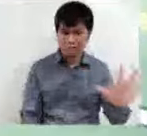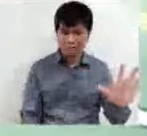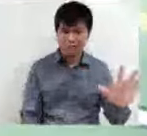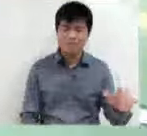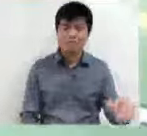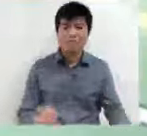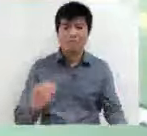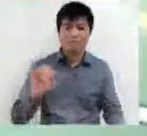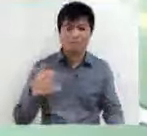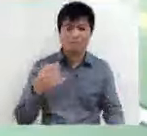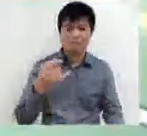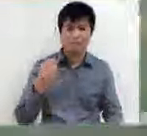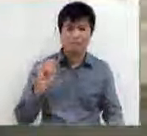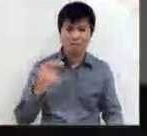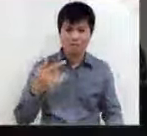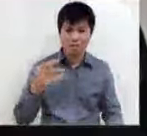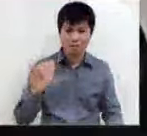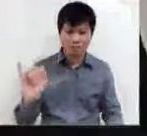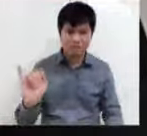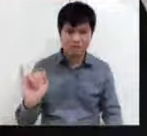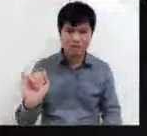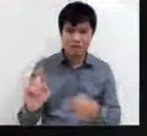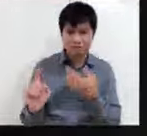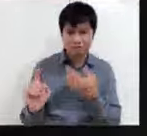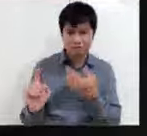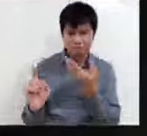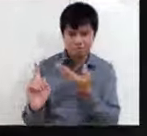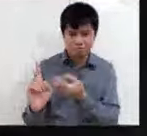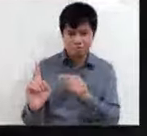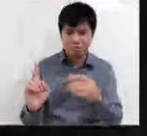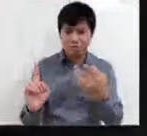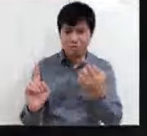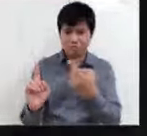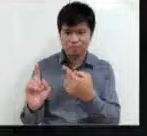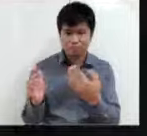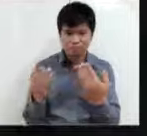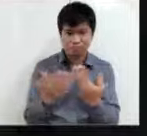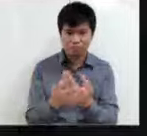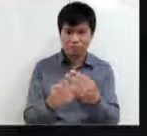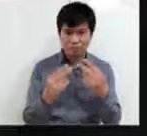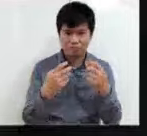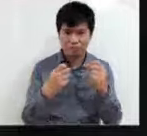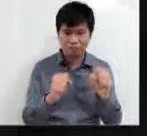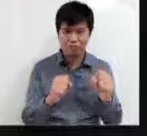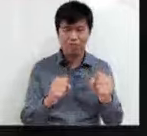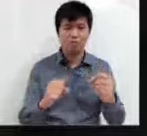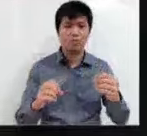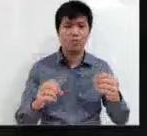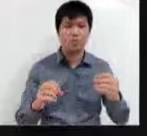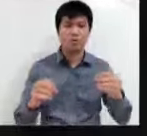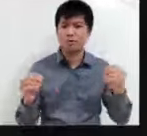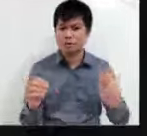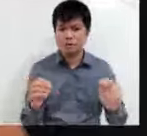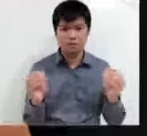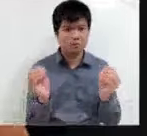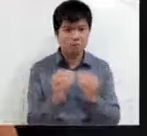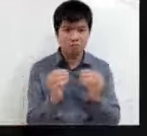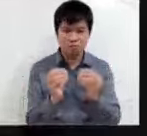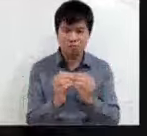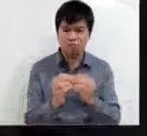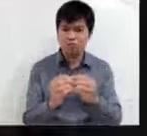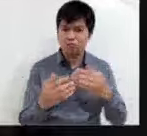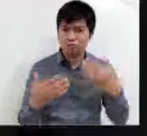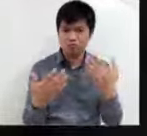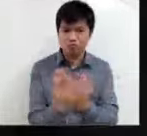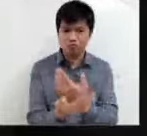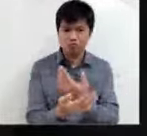Jiggy is a face of news, and we need more faces in news. And we're so